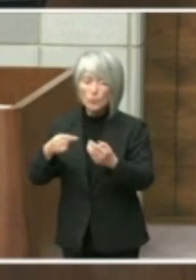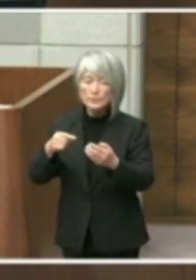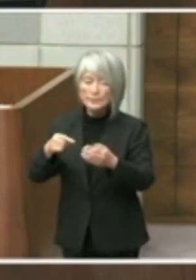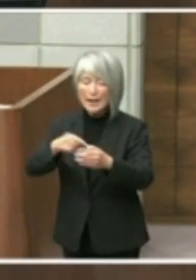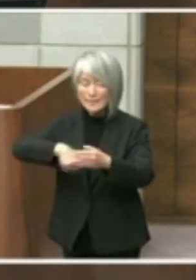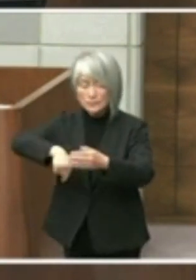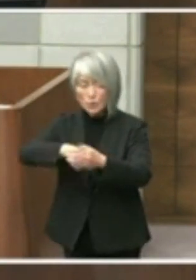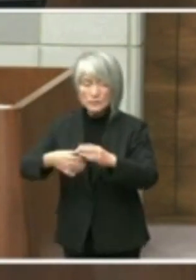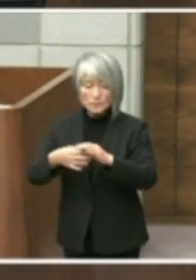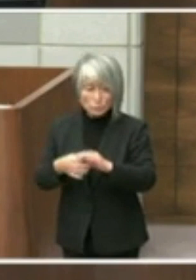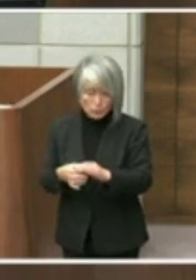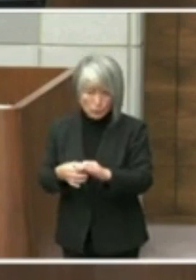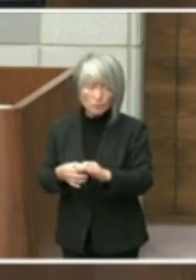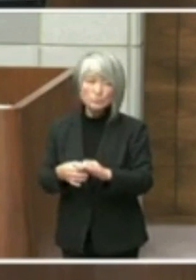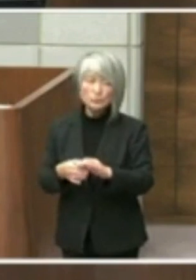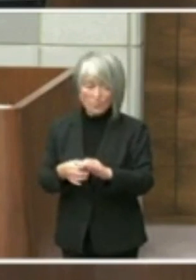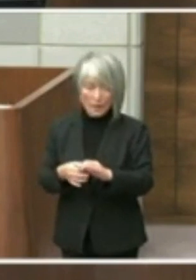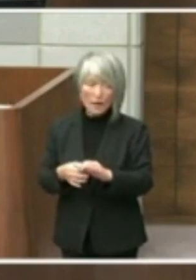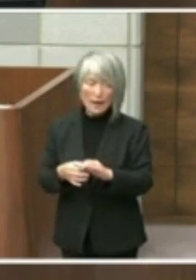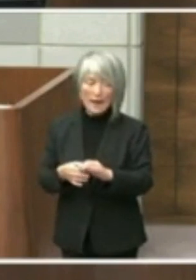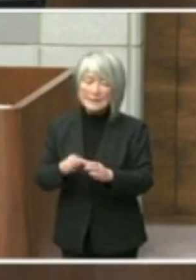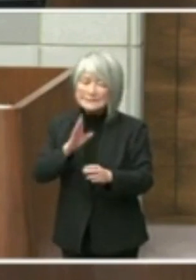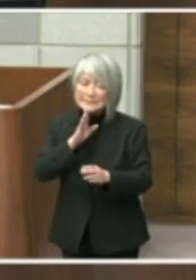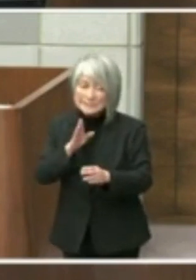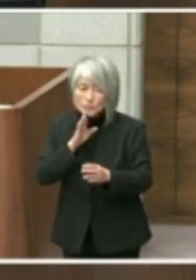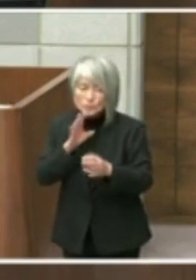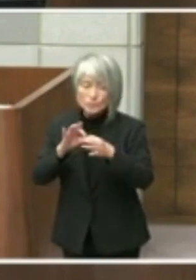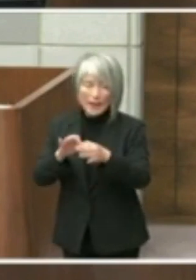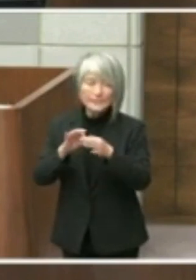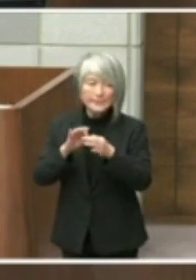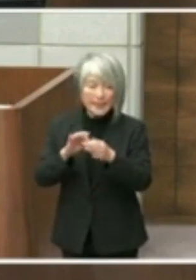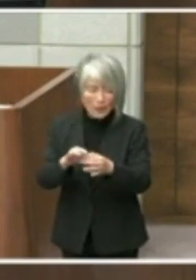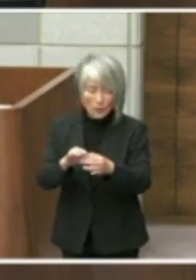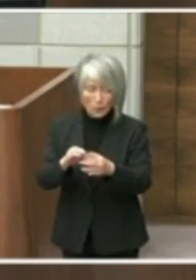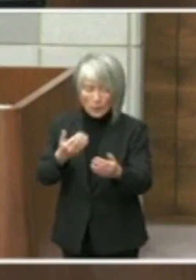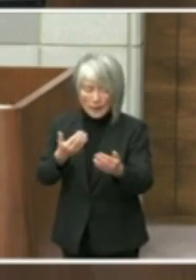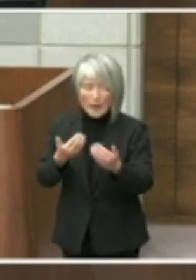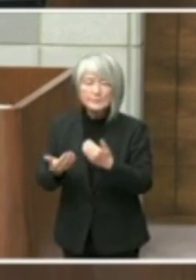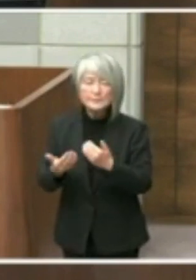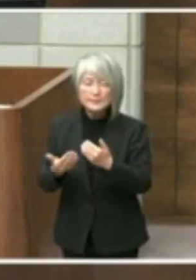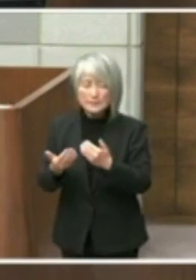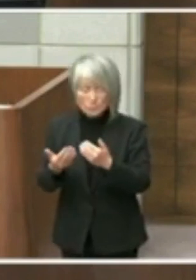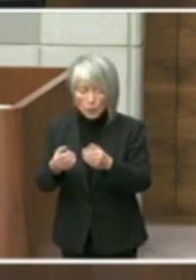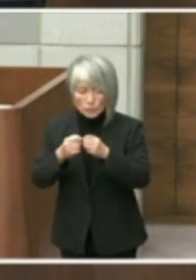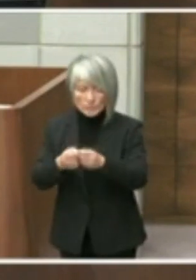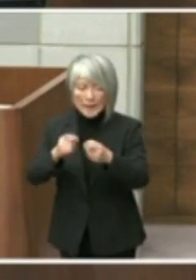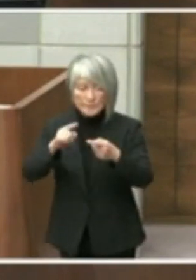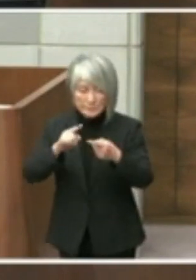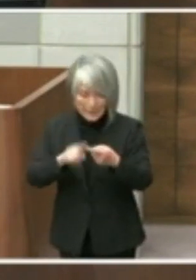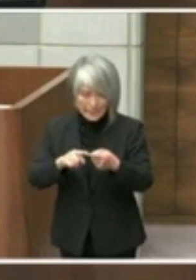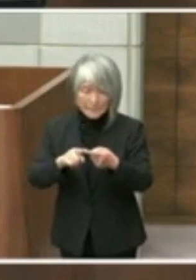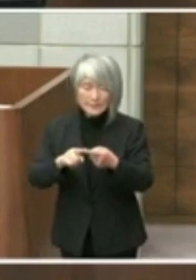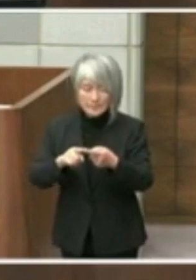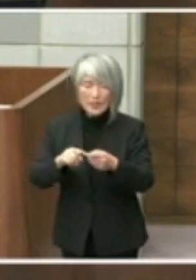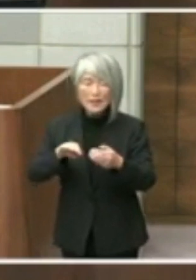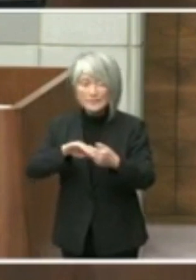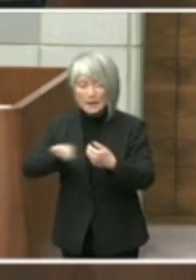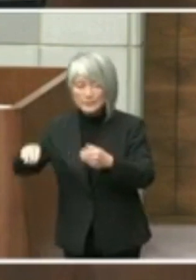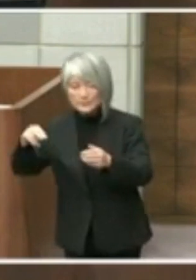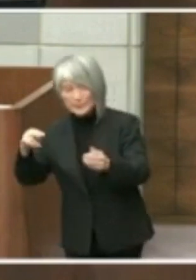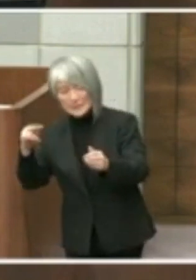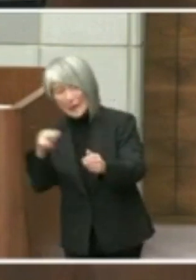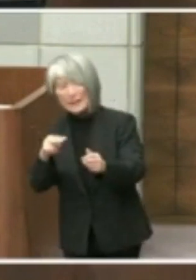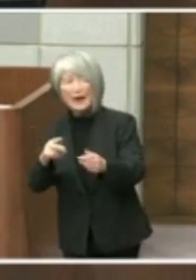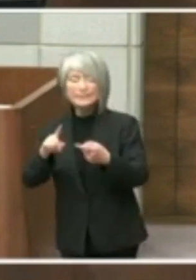討につきましては、事実関係を確証をもって具体的、客観的に把握し、 総